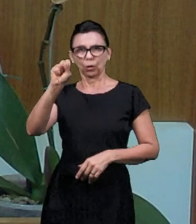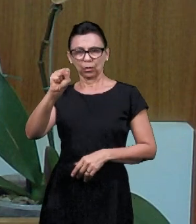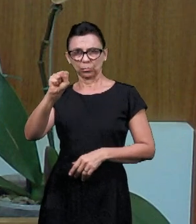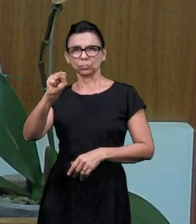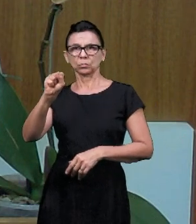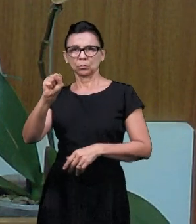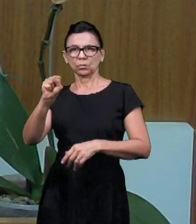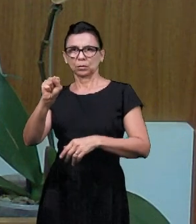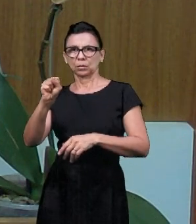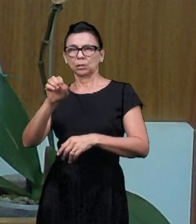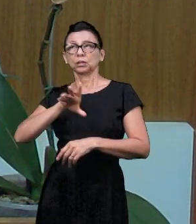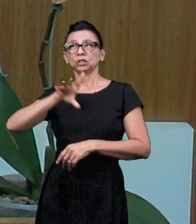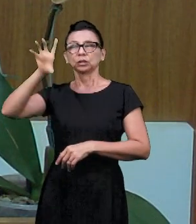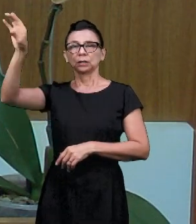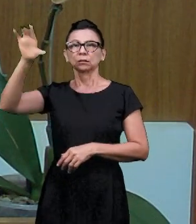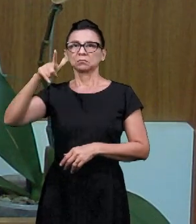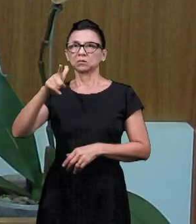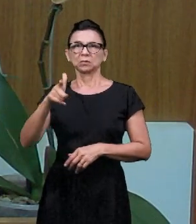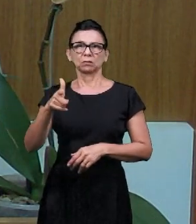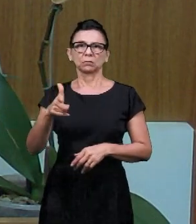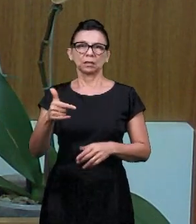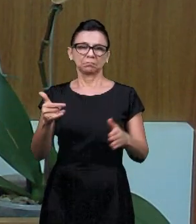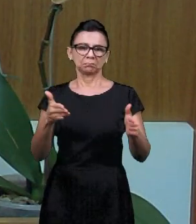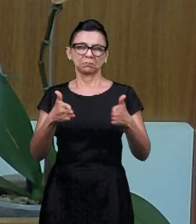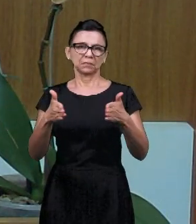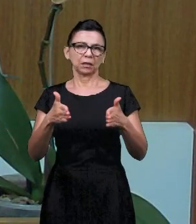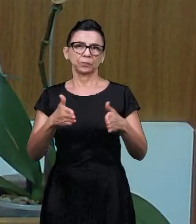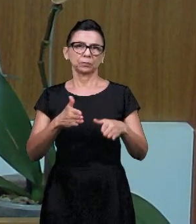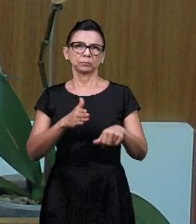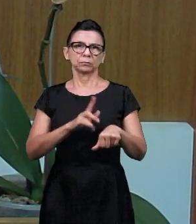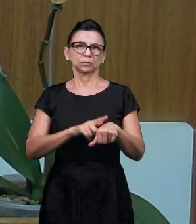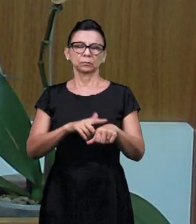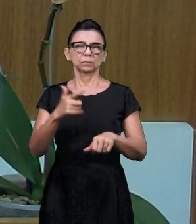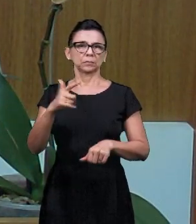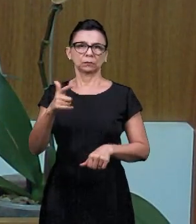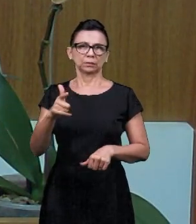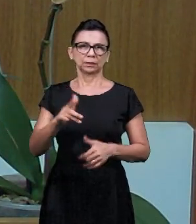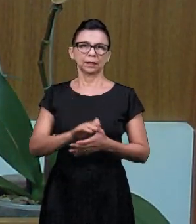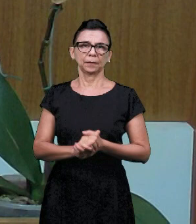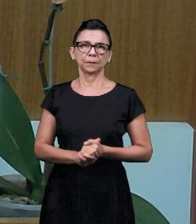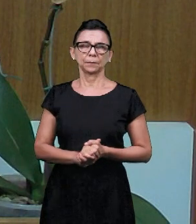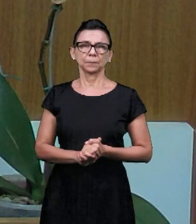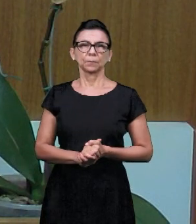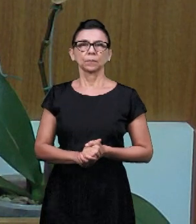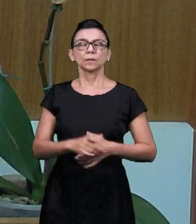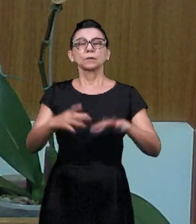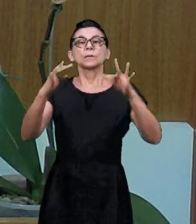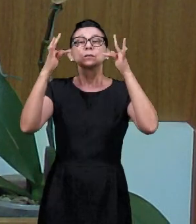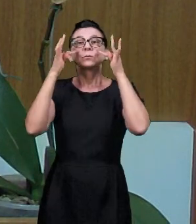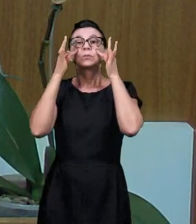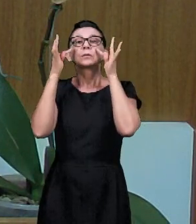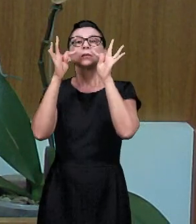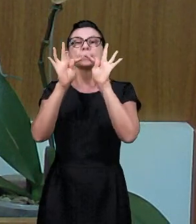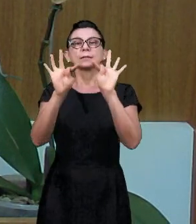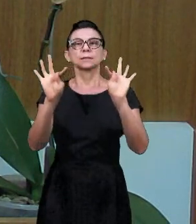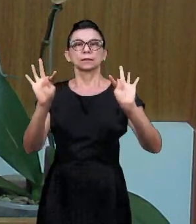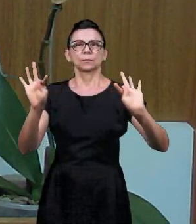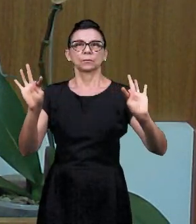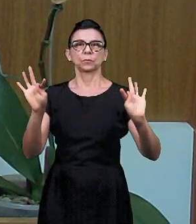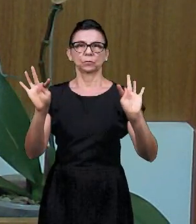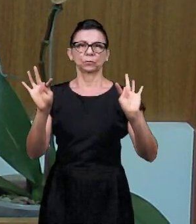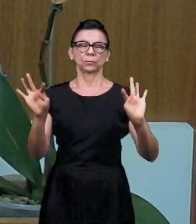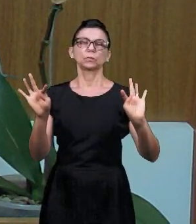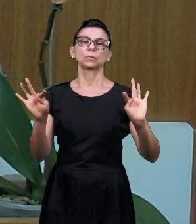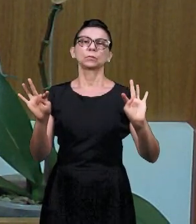le témoignage de la parole est de vivre le mystère qui est dans cette